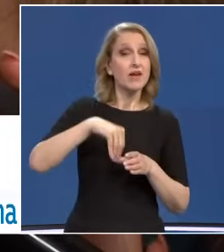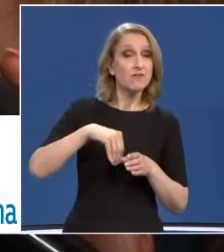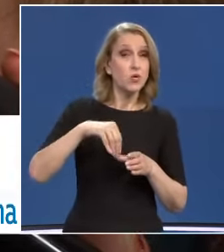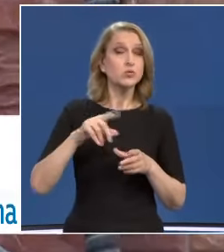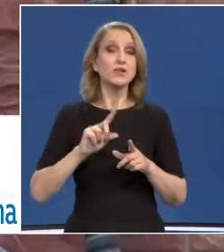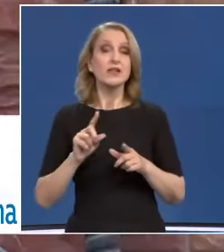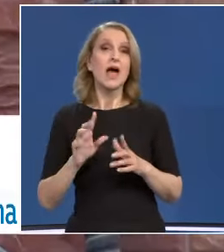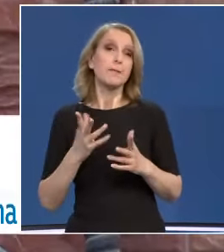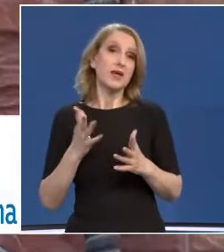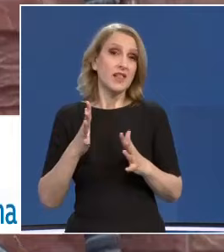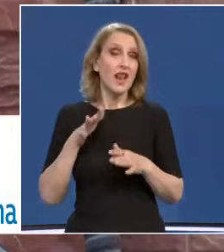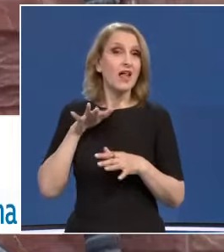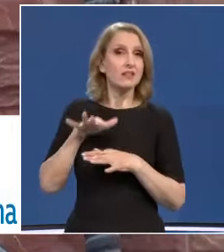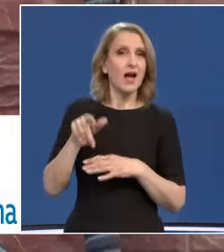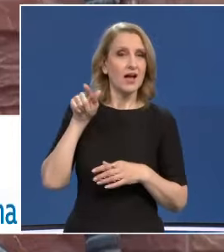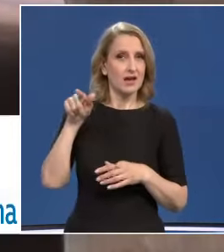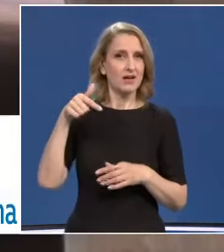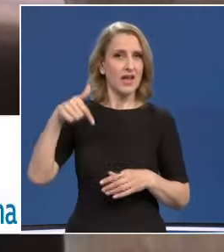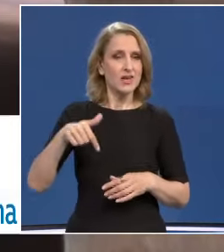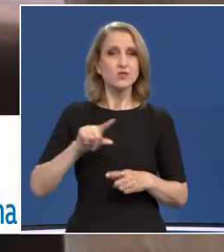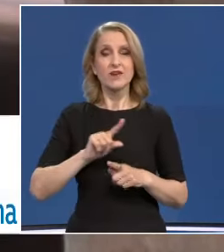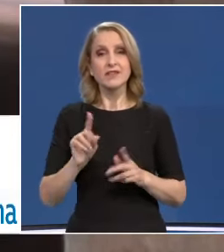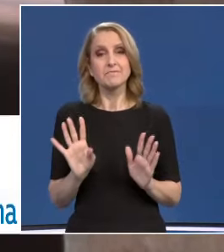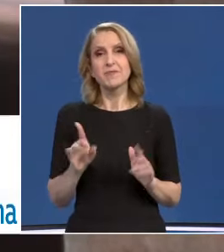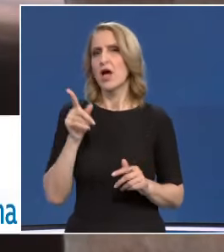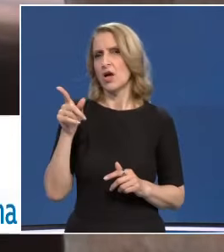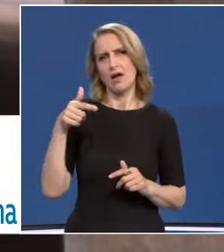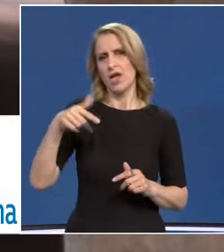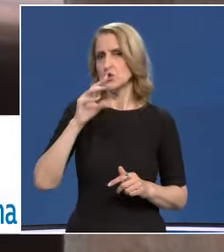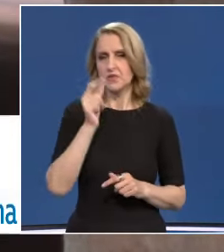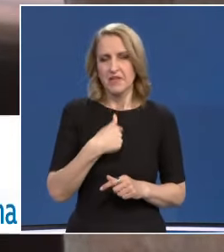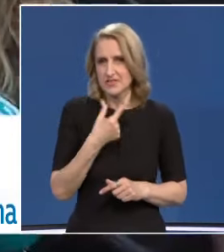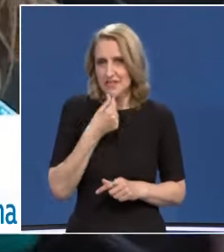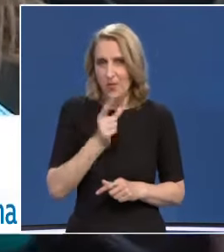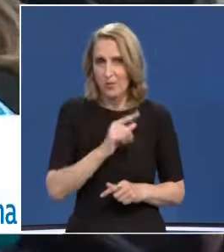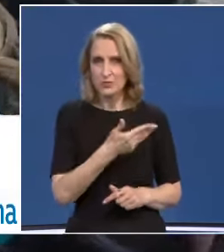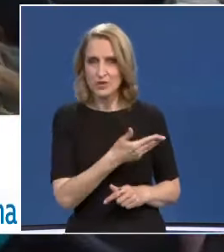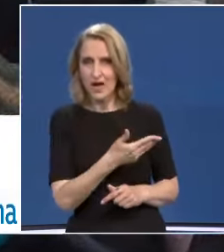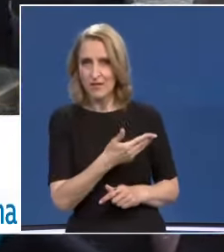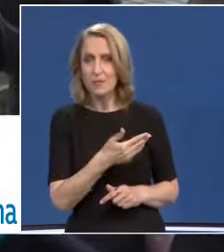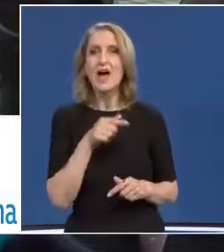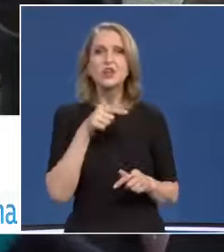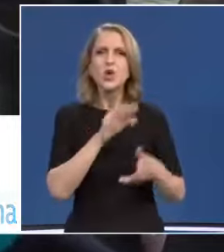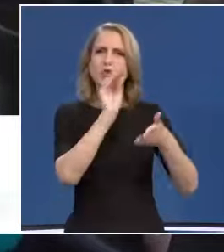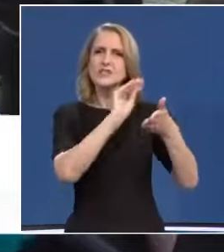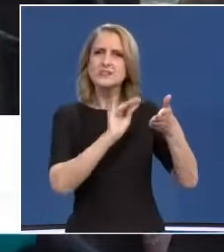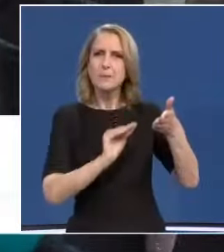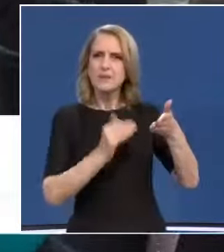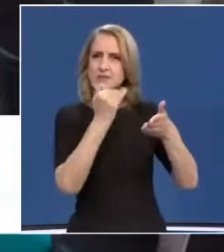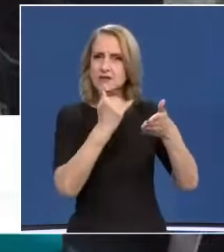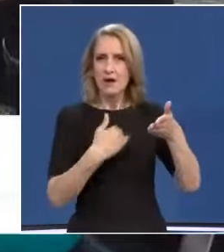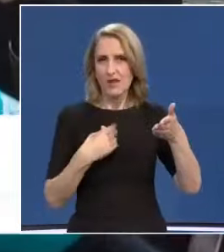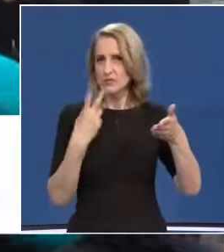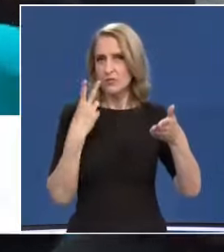персонално срещу него, не мисля. По-рано Гешев заяви, че не познава нотариуса и не е ходил в клуба му. Този списък, ако е същия, който го виждам в някакви